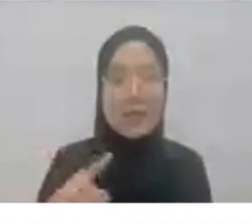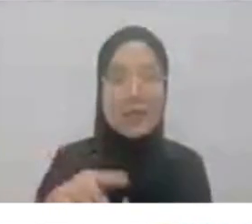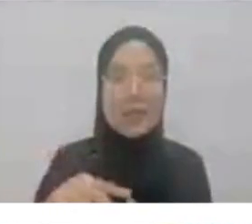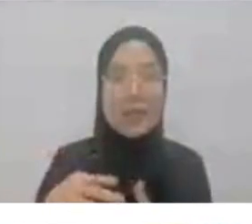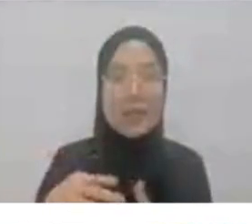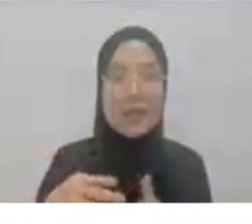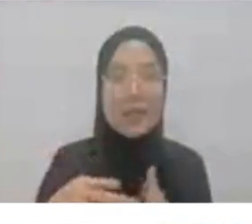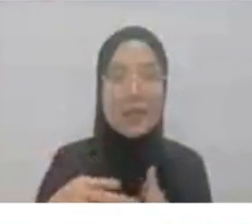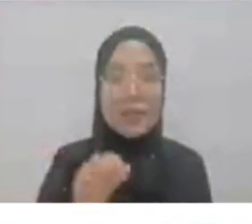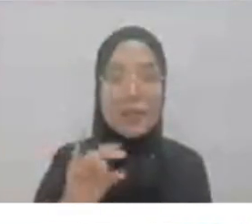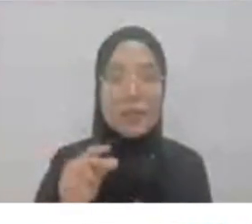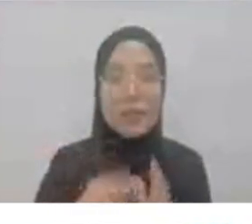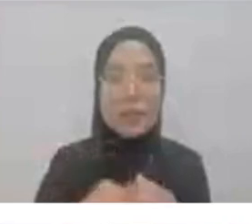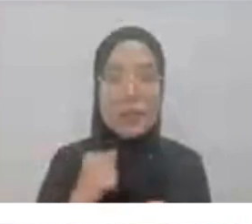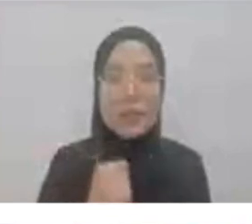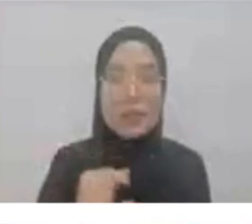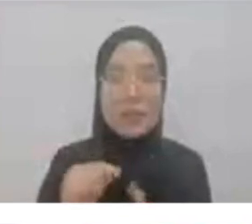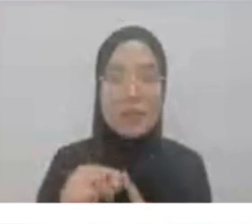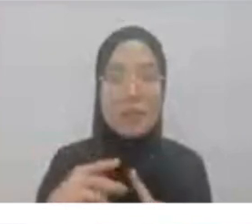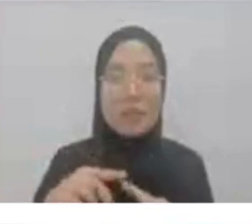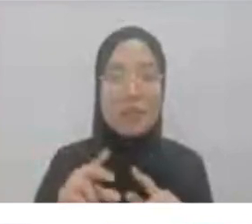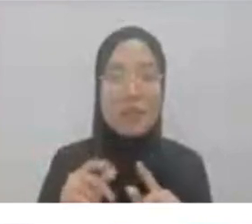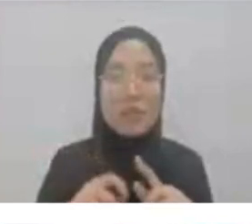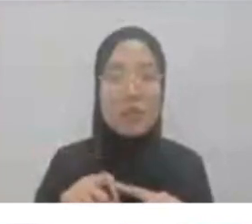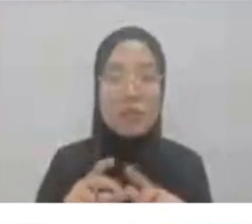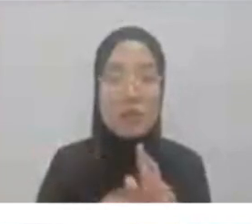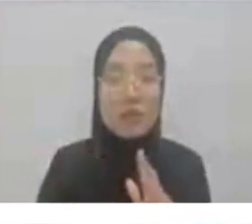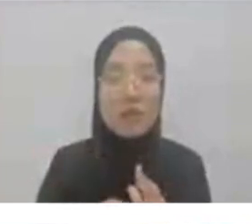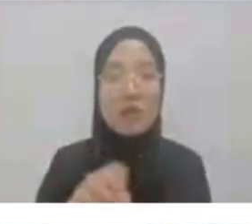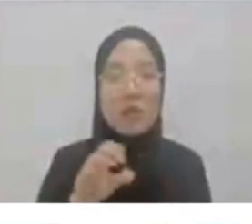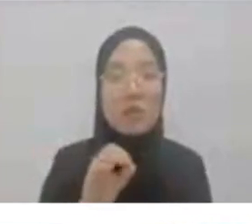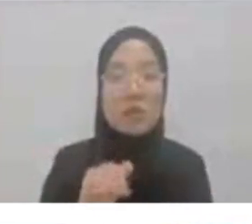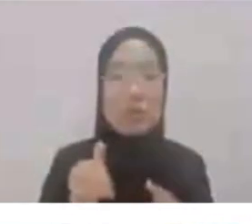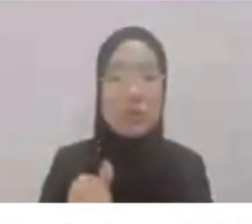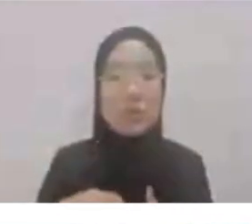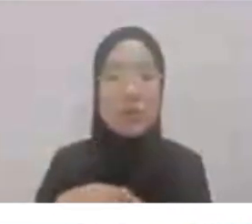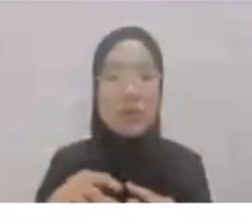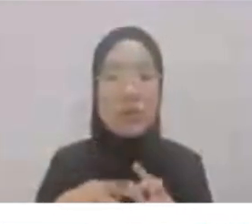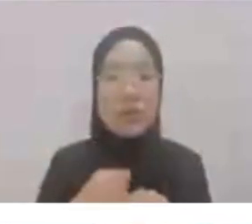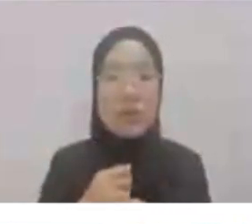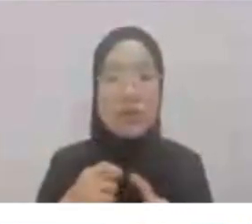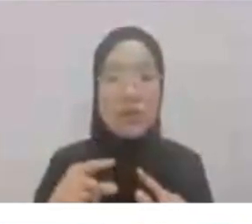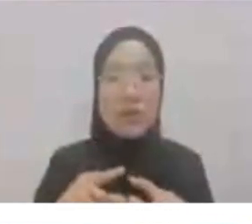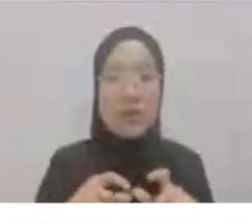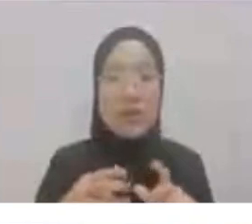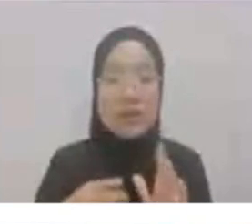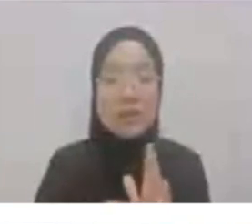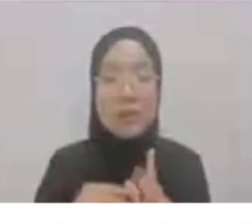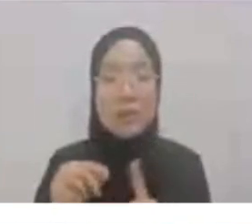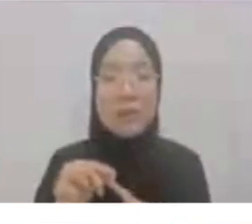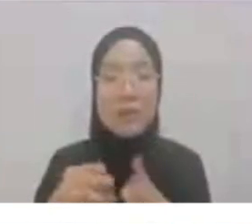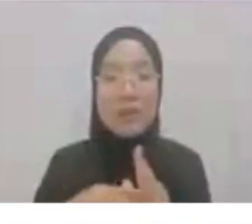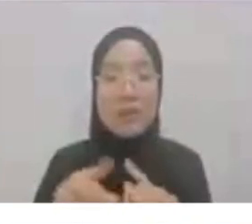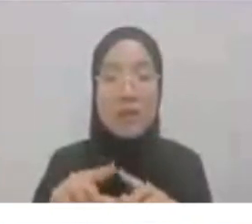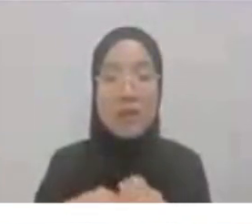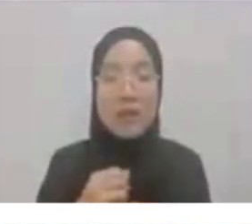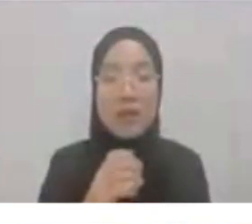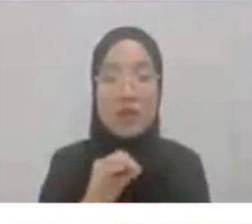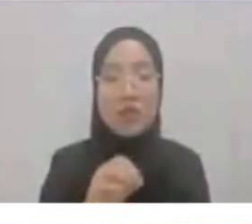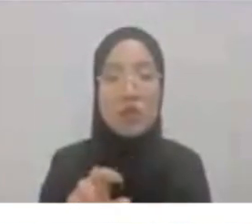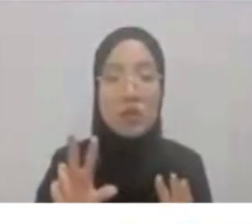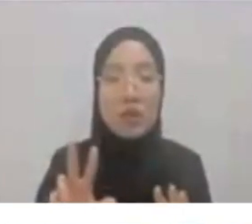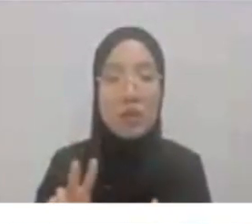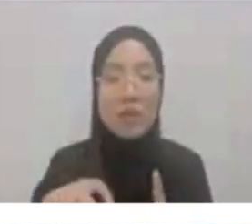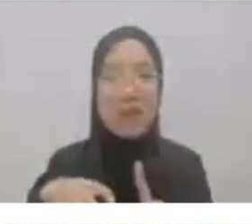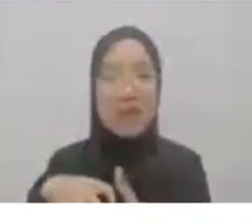Petarukan Kabupaten Pemalang TPS 006 Desa karangasam Kecamatan pertarungan Kabupaten Pemalang TPS 008 desa kendalrejo Kecamatan